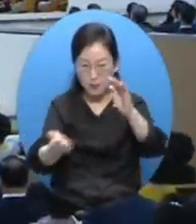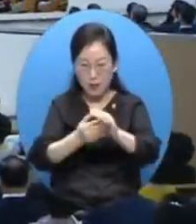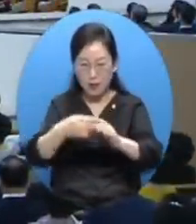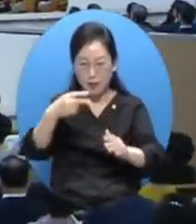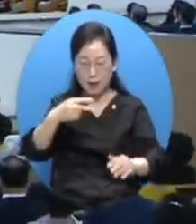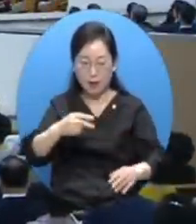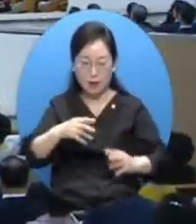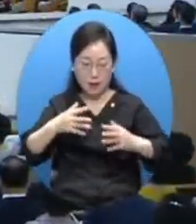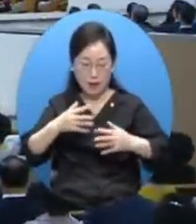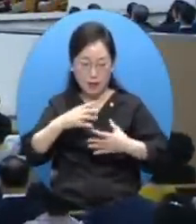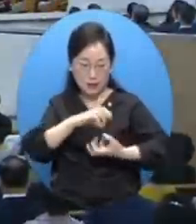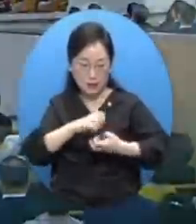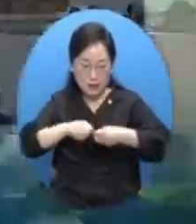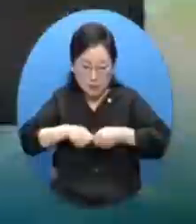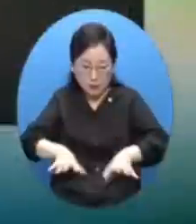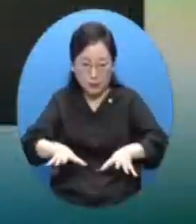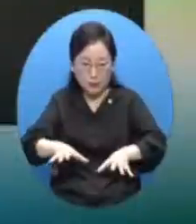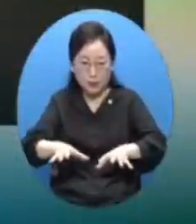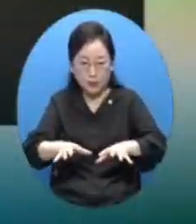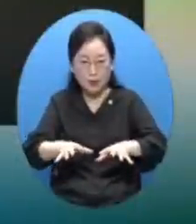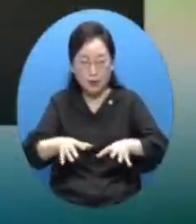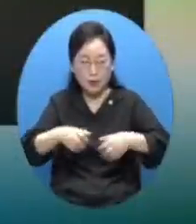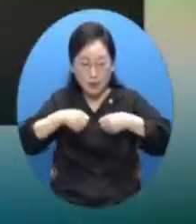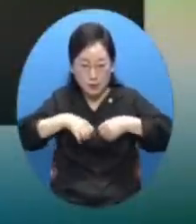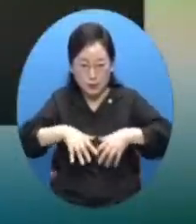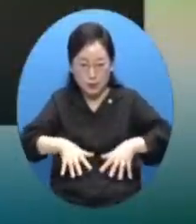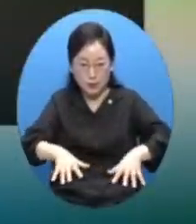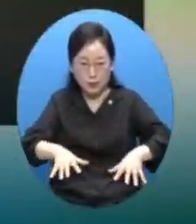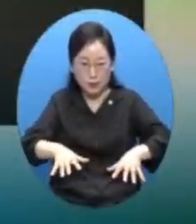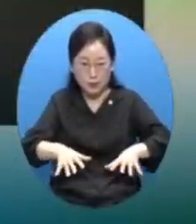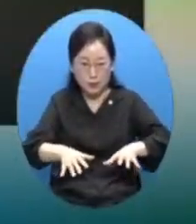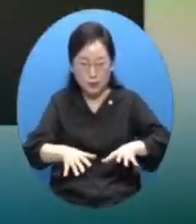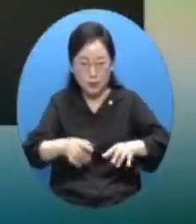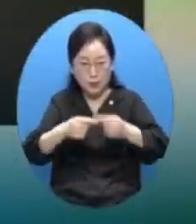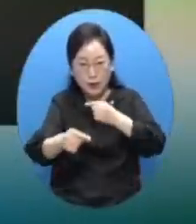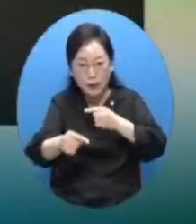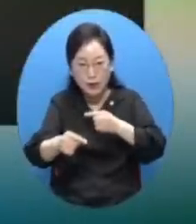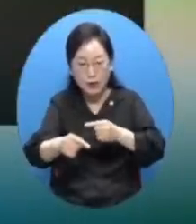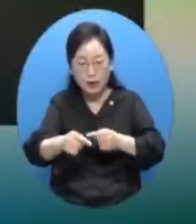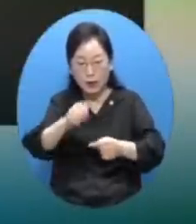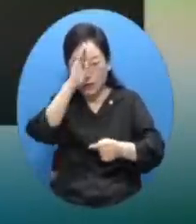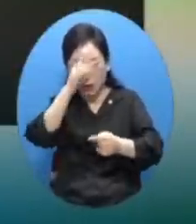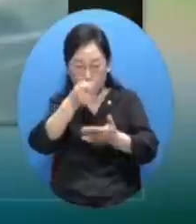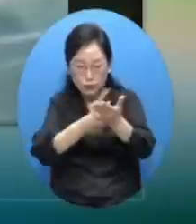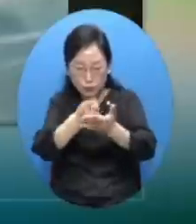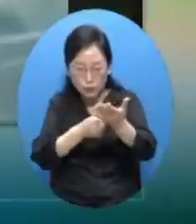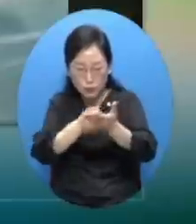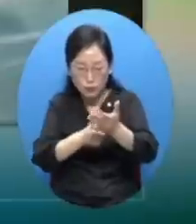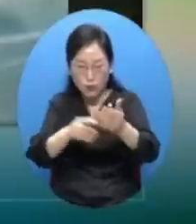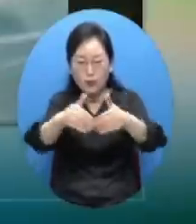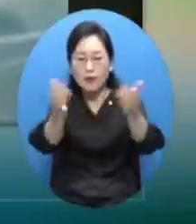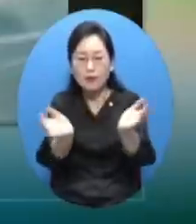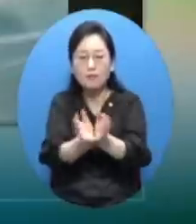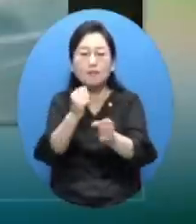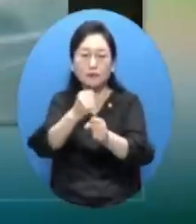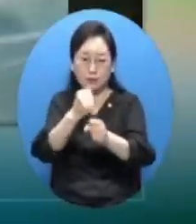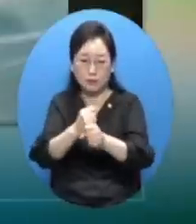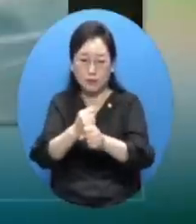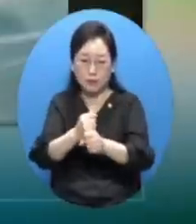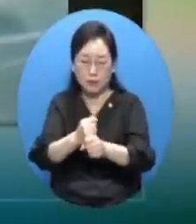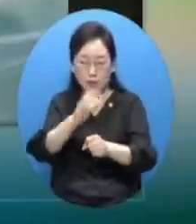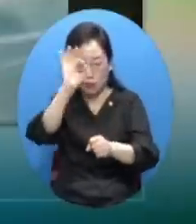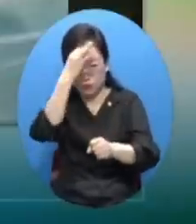박리 수술 성공률을 98%까지 높였습니다. 너무나 이 난이도가